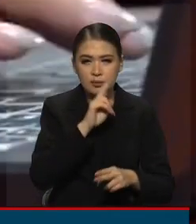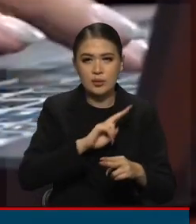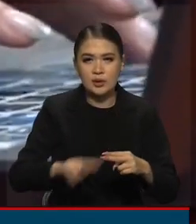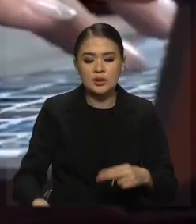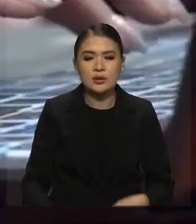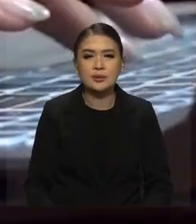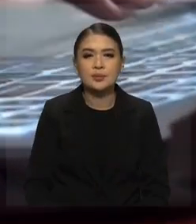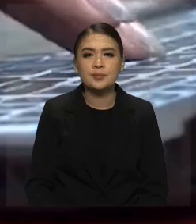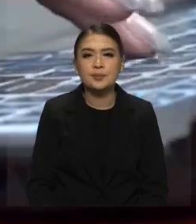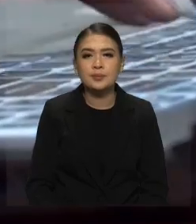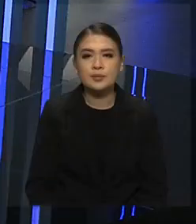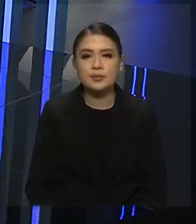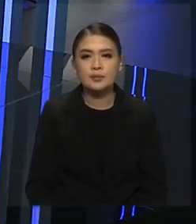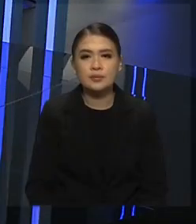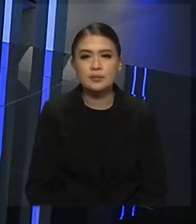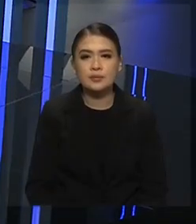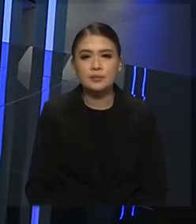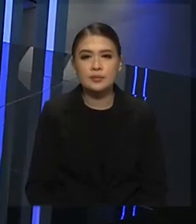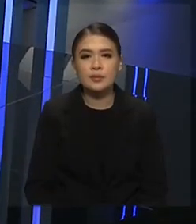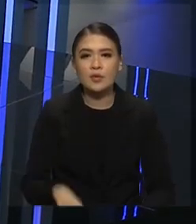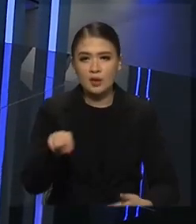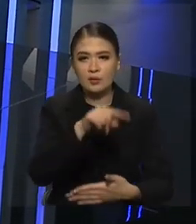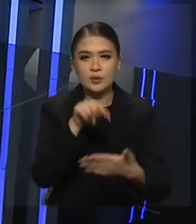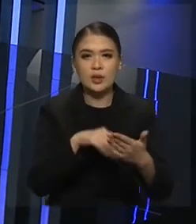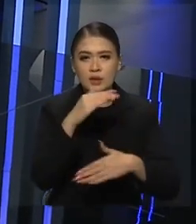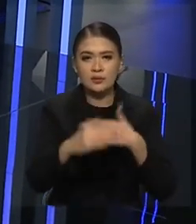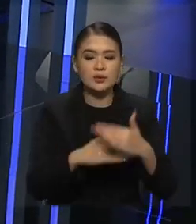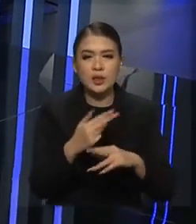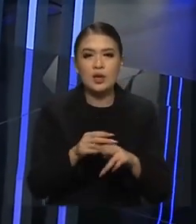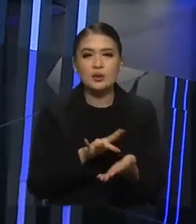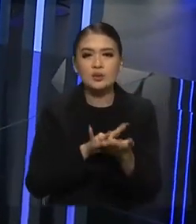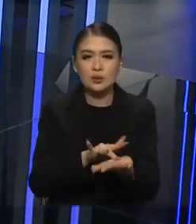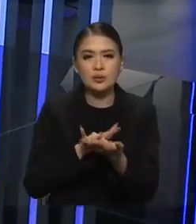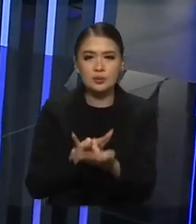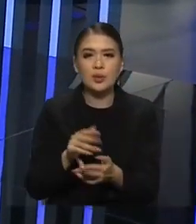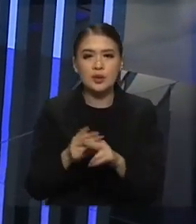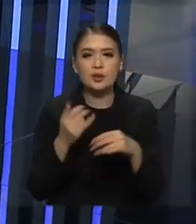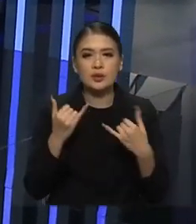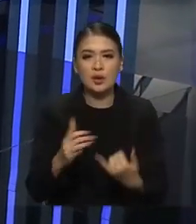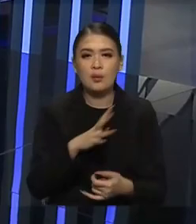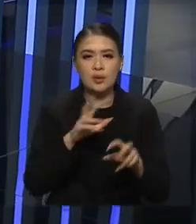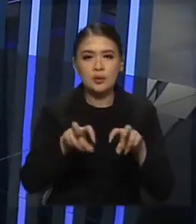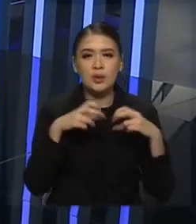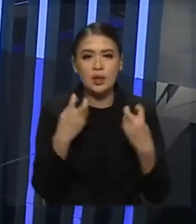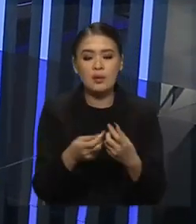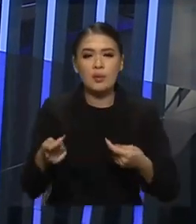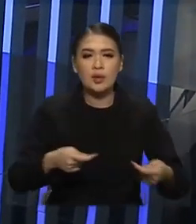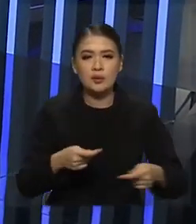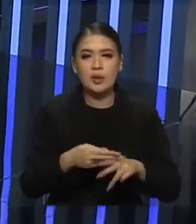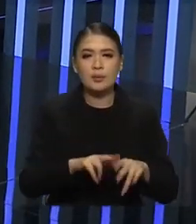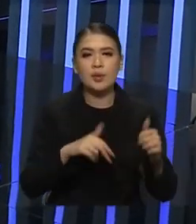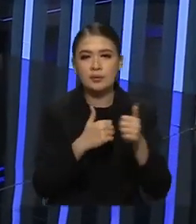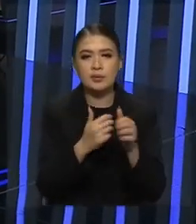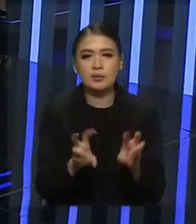Брюшко, Жебек Жылы. Вопросы развития туризма также рассматривали сегодня на заседании правительства.